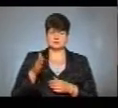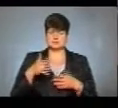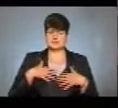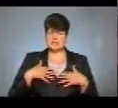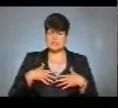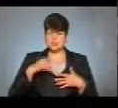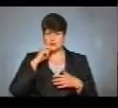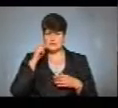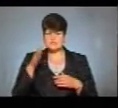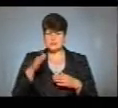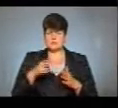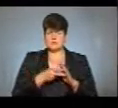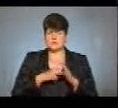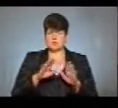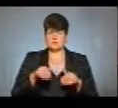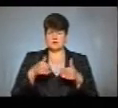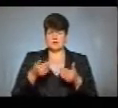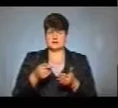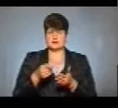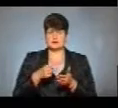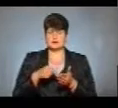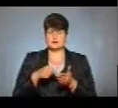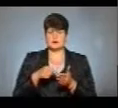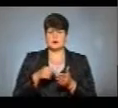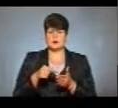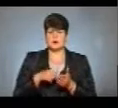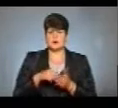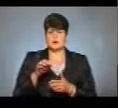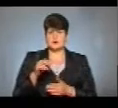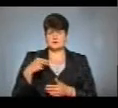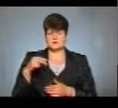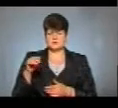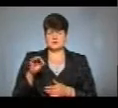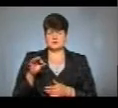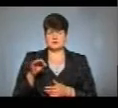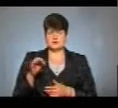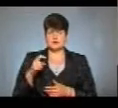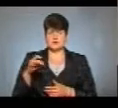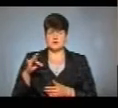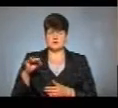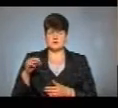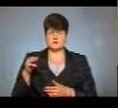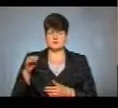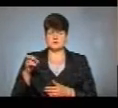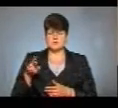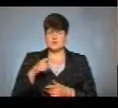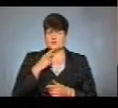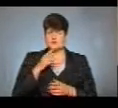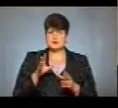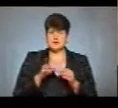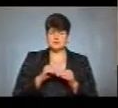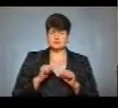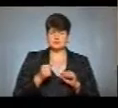прапор планують передати на острів Хортиця. Це організатор акції Микола Спірідонов із Києва. Він каже, разом з побратимами під